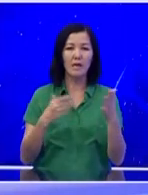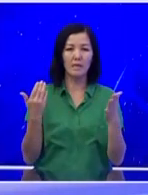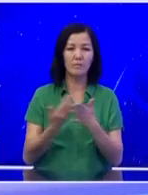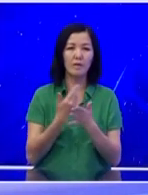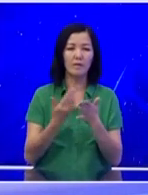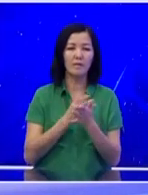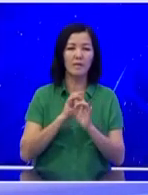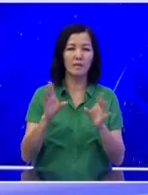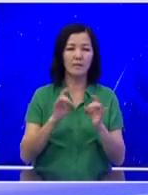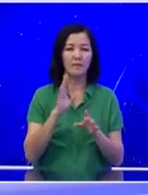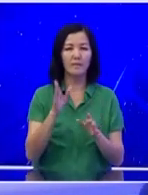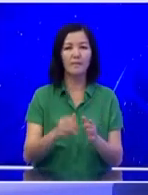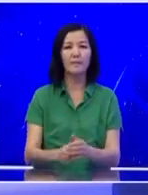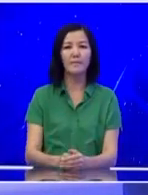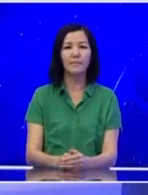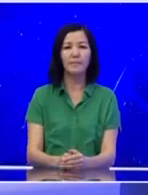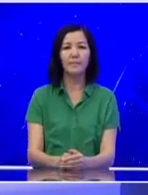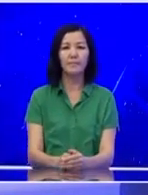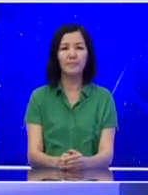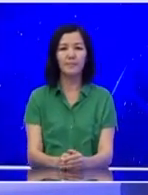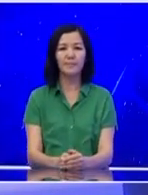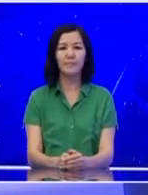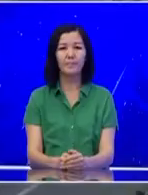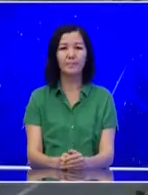қатарға қосты. Әлем жаңалықтары келесі топтамада.